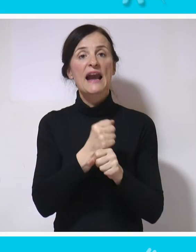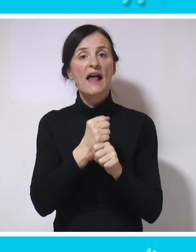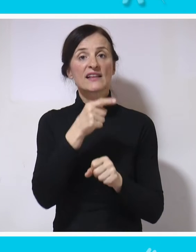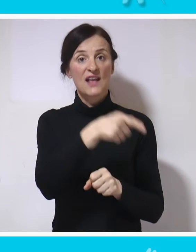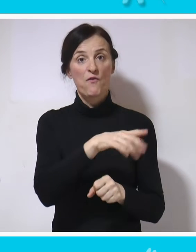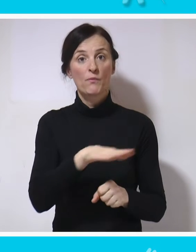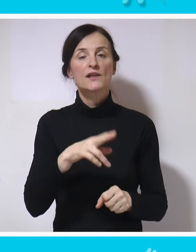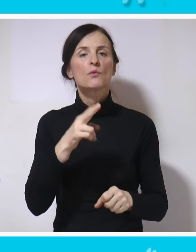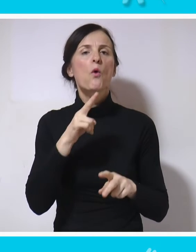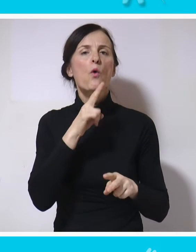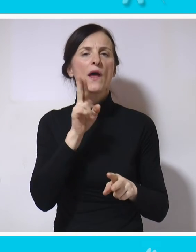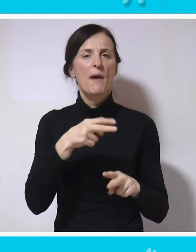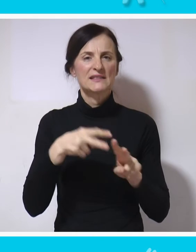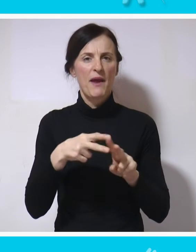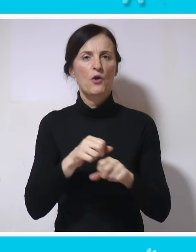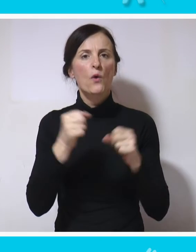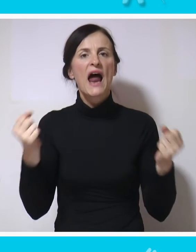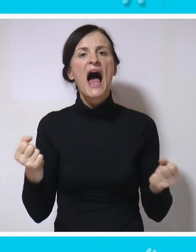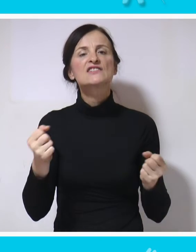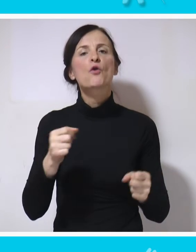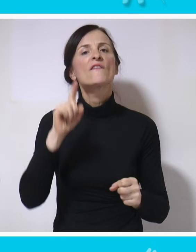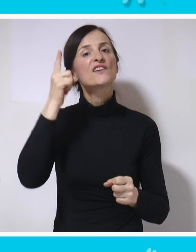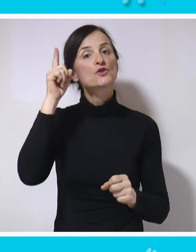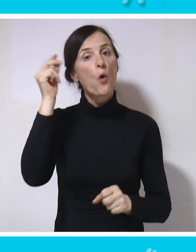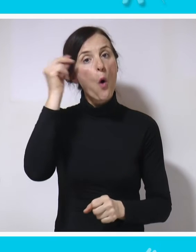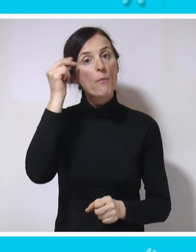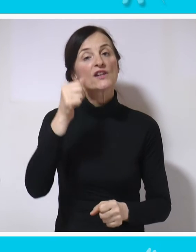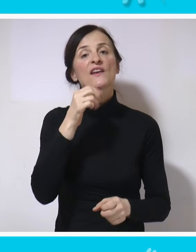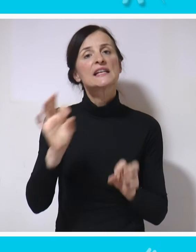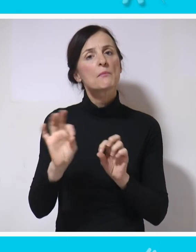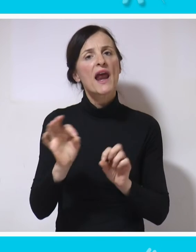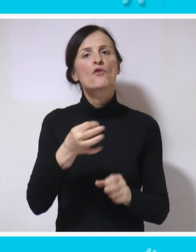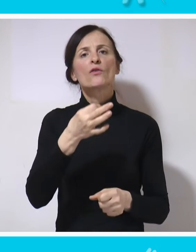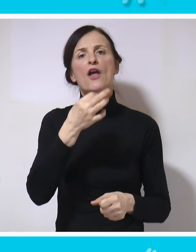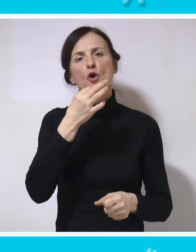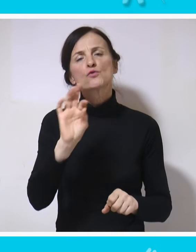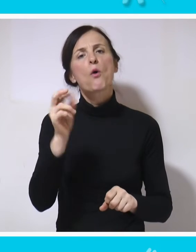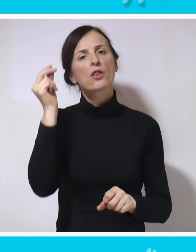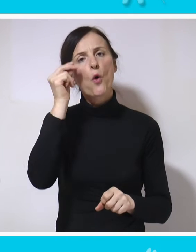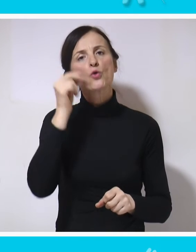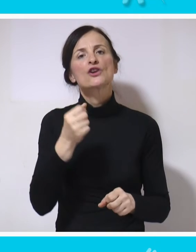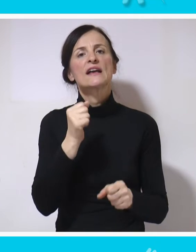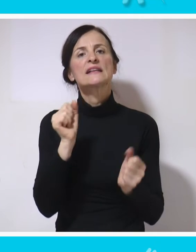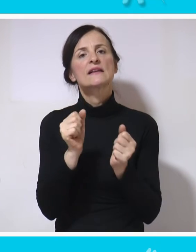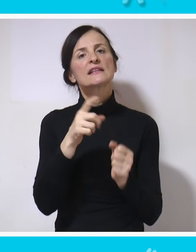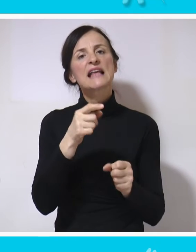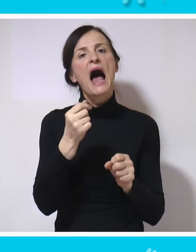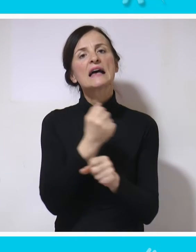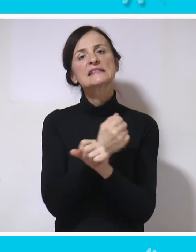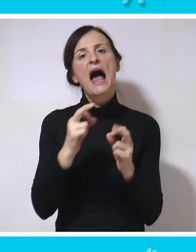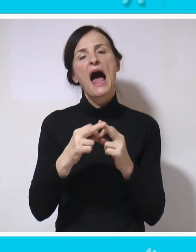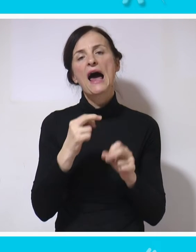decom ometenom u razvoju visoko obrazovano i spremno da se i dalje edukuje za rad sa osobama